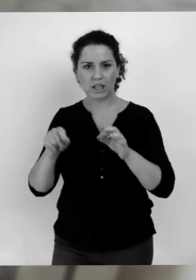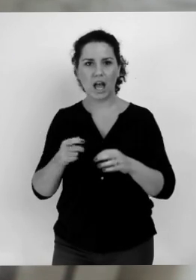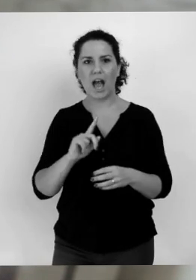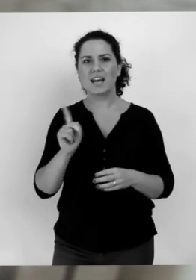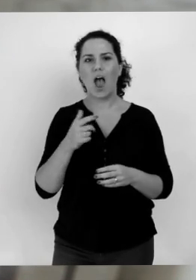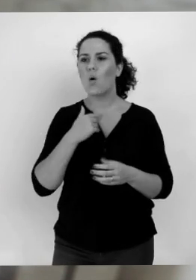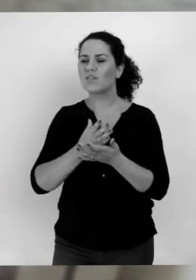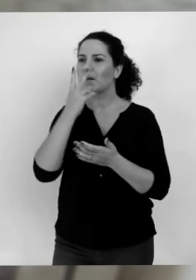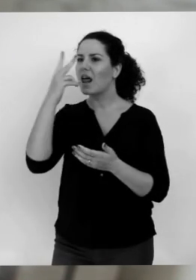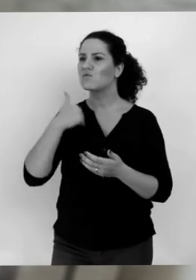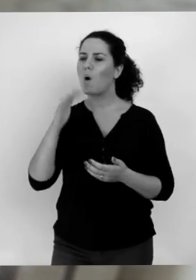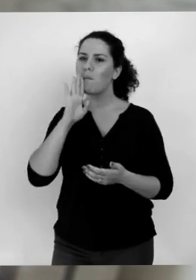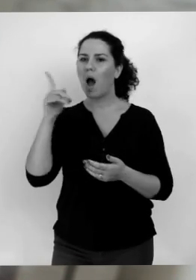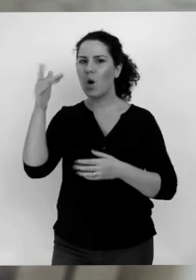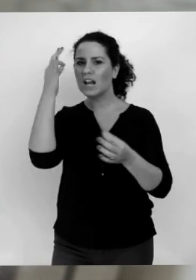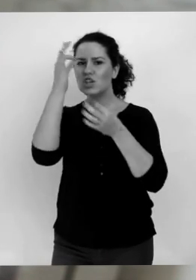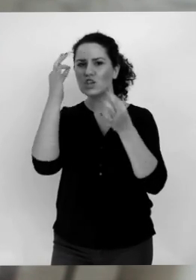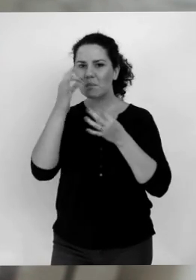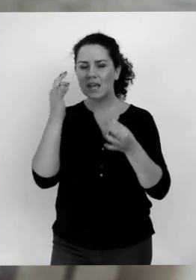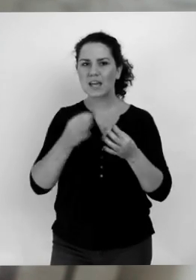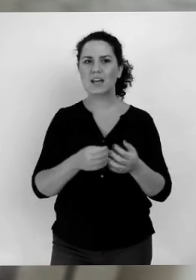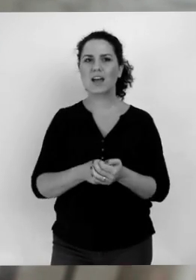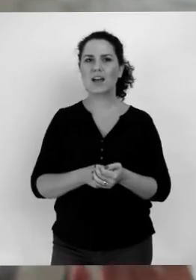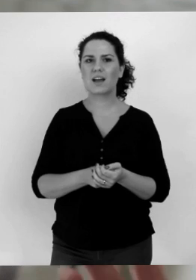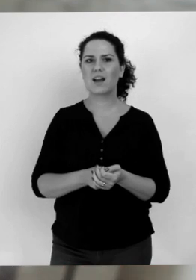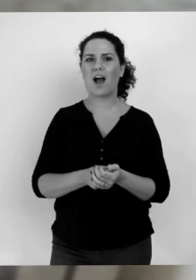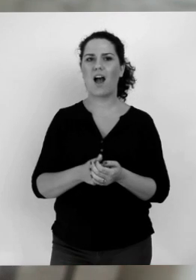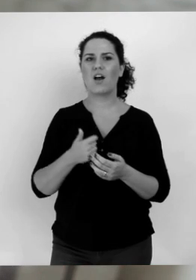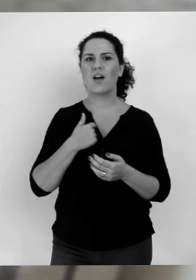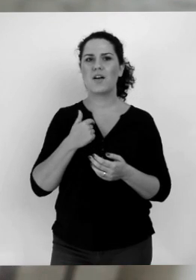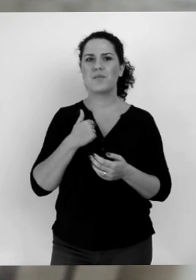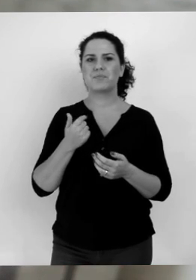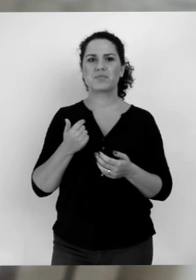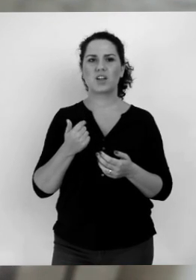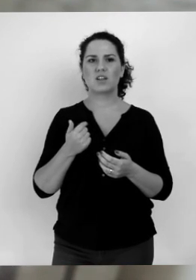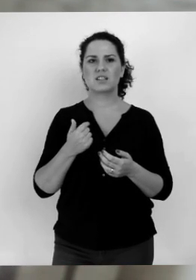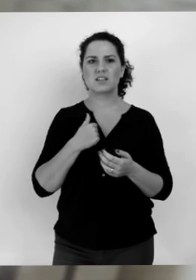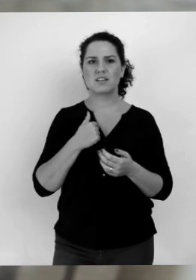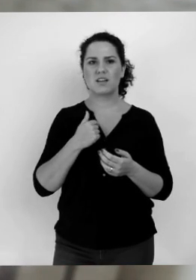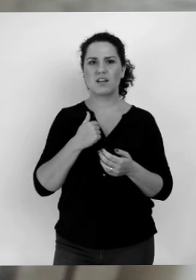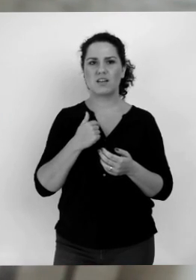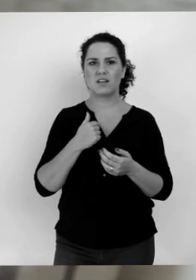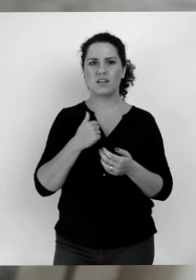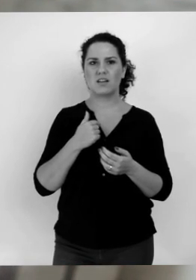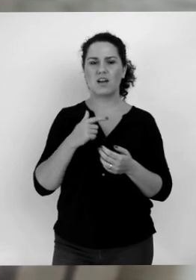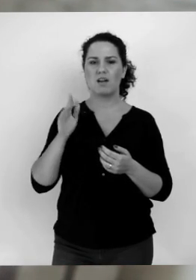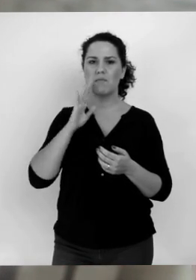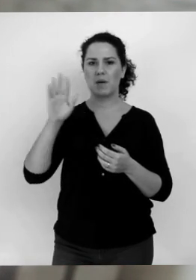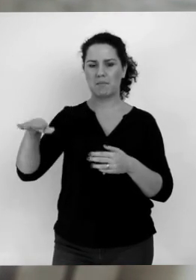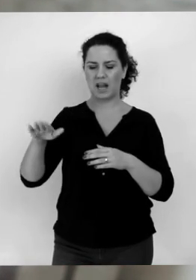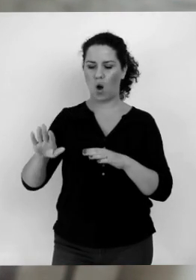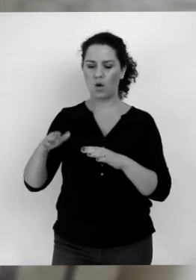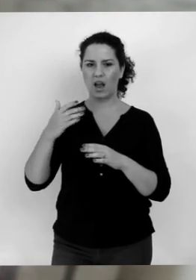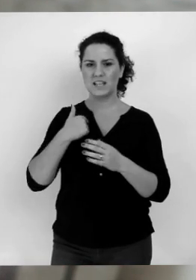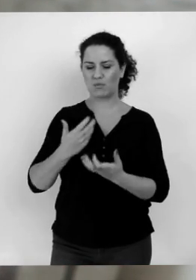sam gledala moja mama kako se šminka, uvijek sam imala na malu kupanu. Ja uvijek sjedem na mašinu, I mama